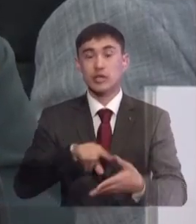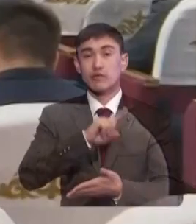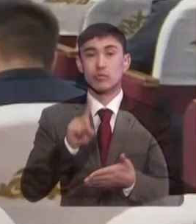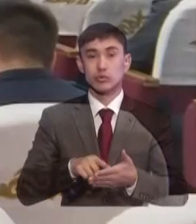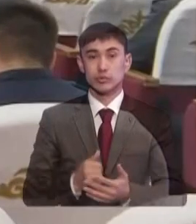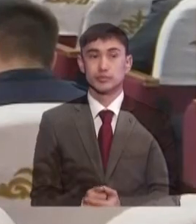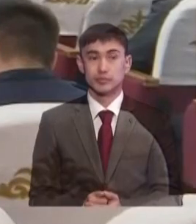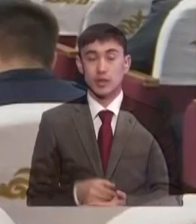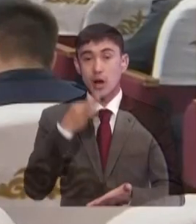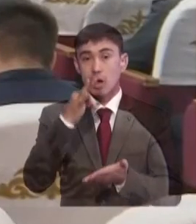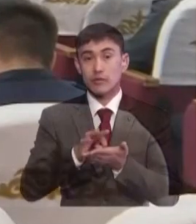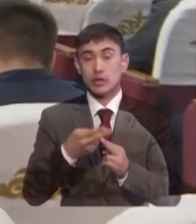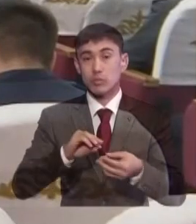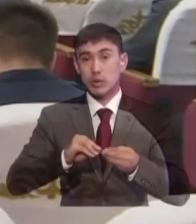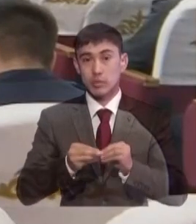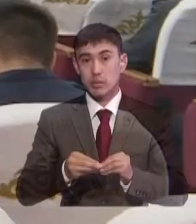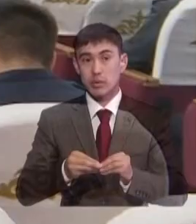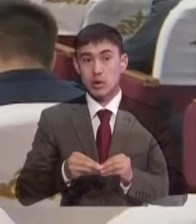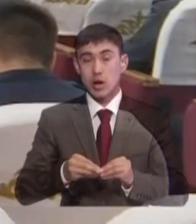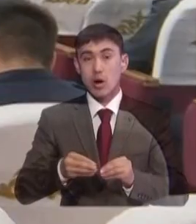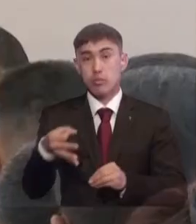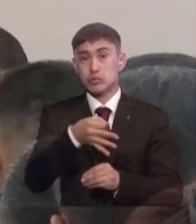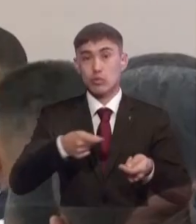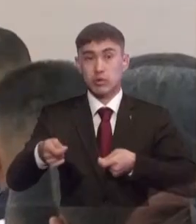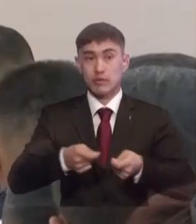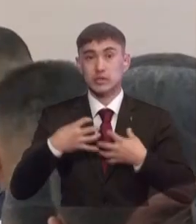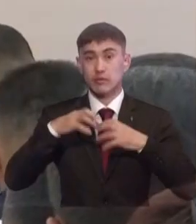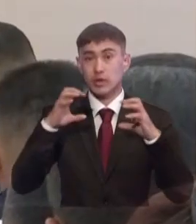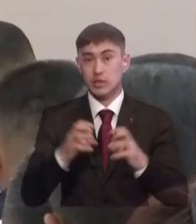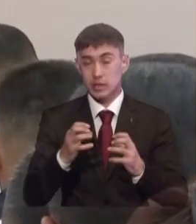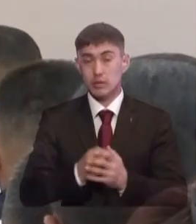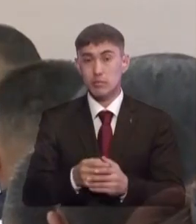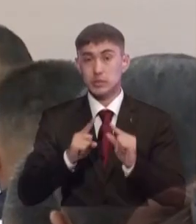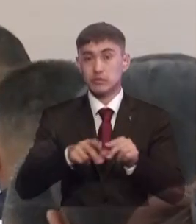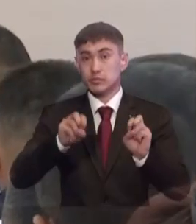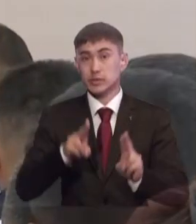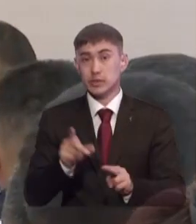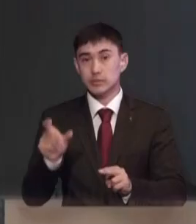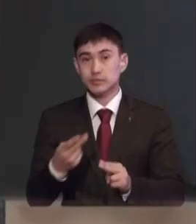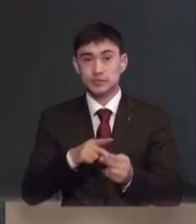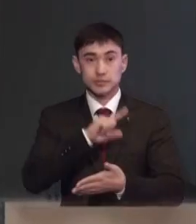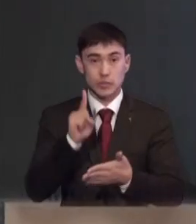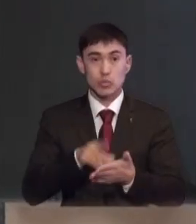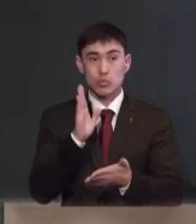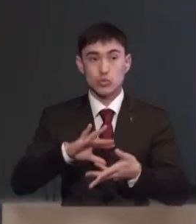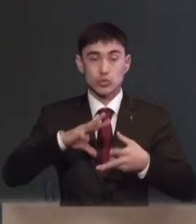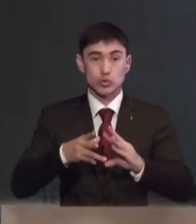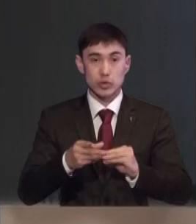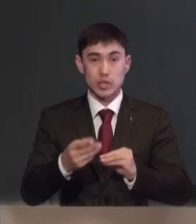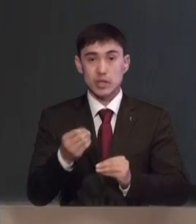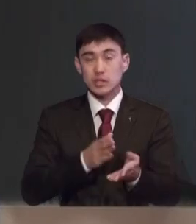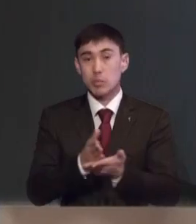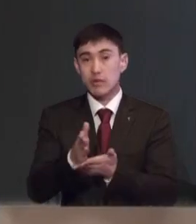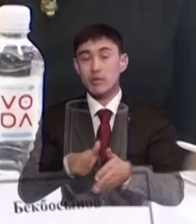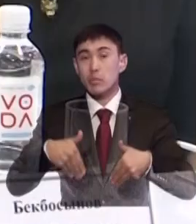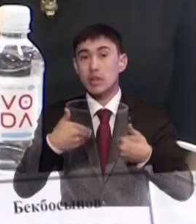решить? Ответ на данную проблему дал представитель областного управления здравоохранения. По словам специалиста, этот вопрос будет учтен, а также